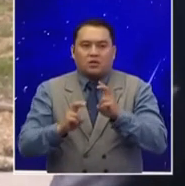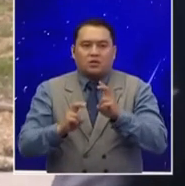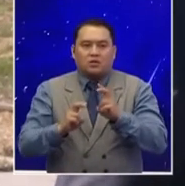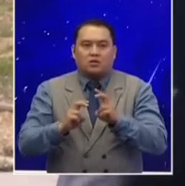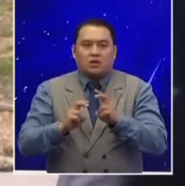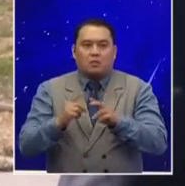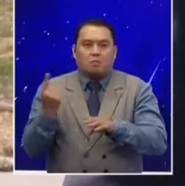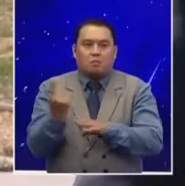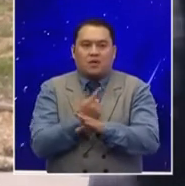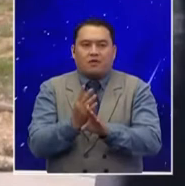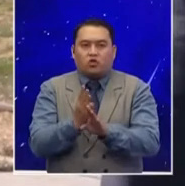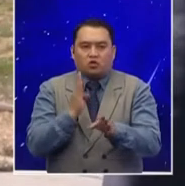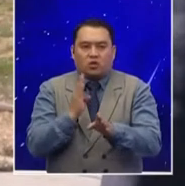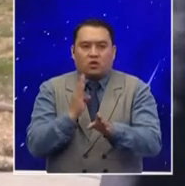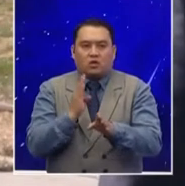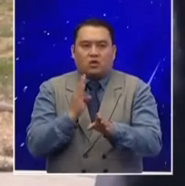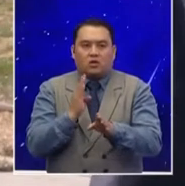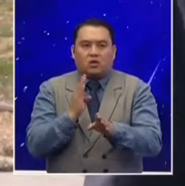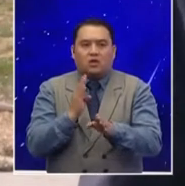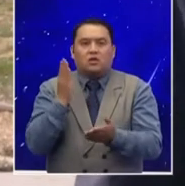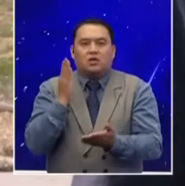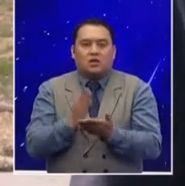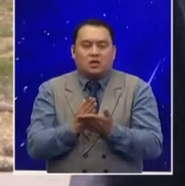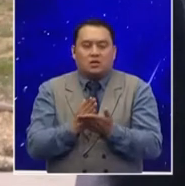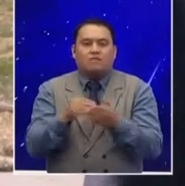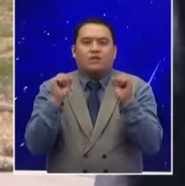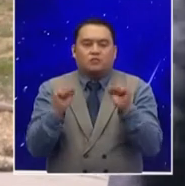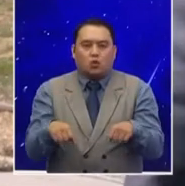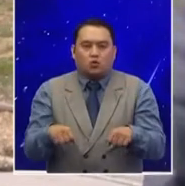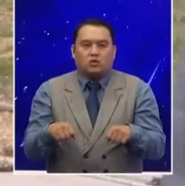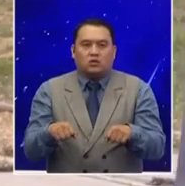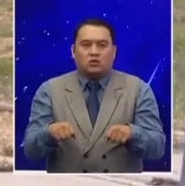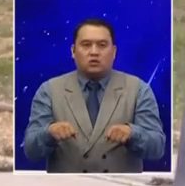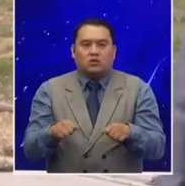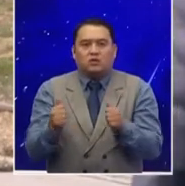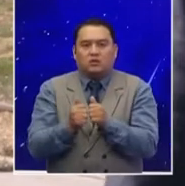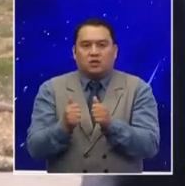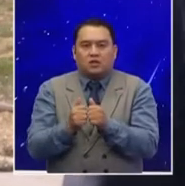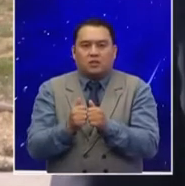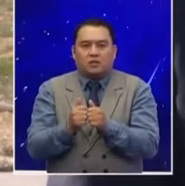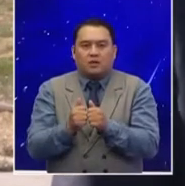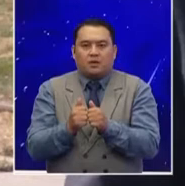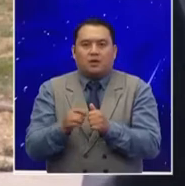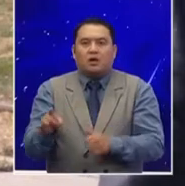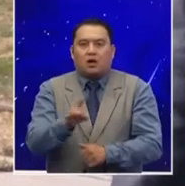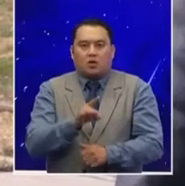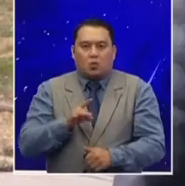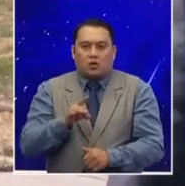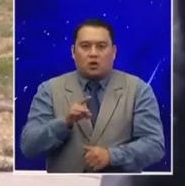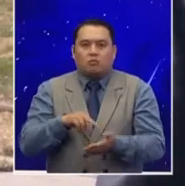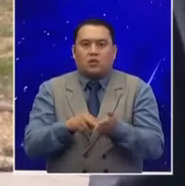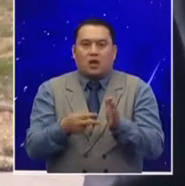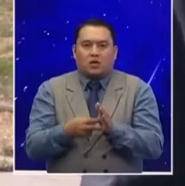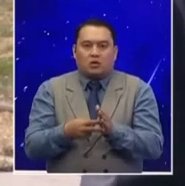электроснабжением, первоочередное. Вот. Есть возможность в соседнем, в Карасайском районе,